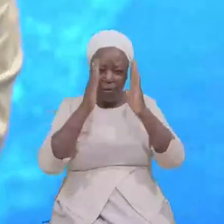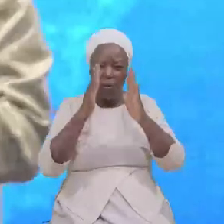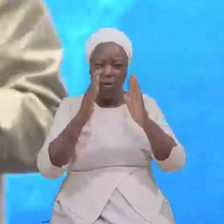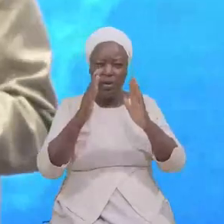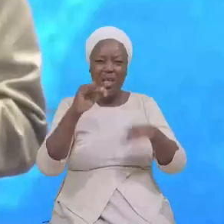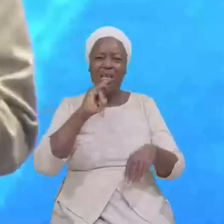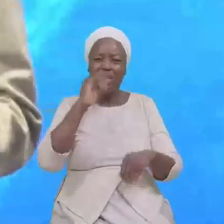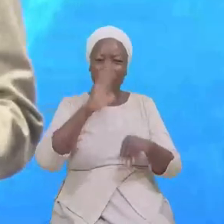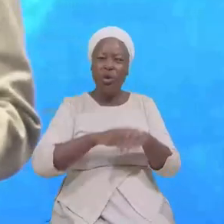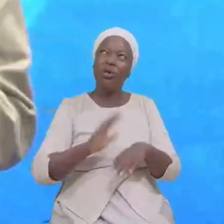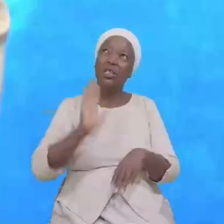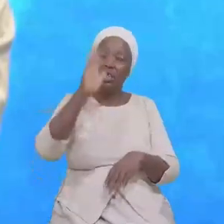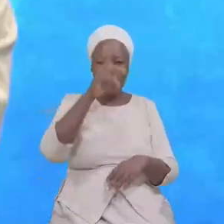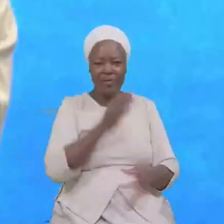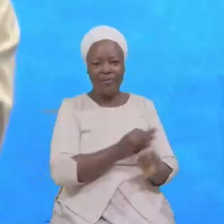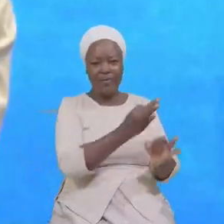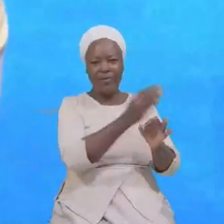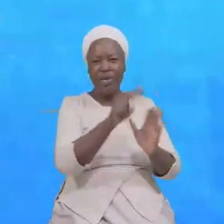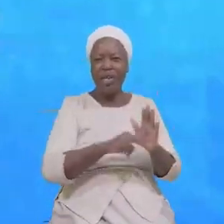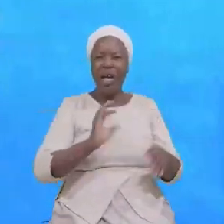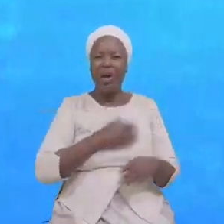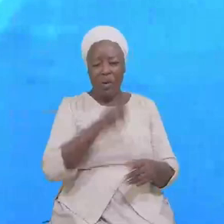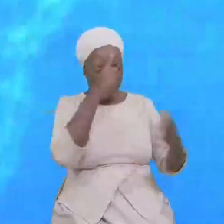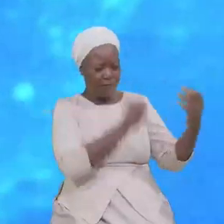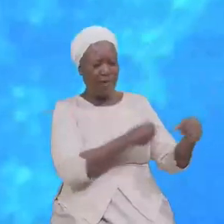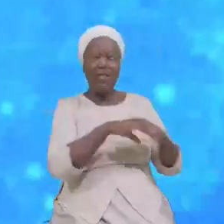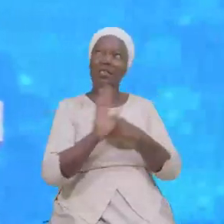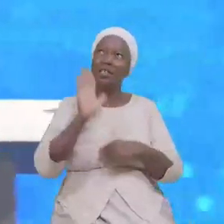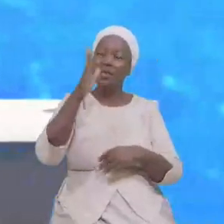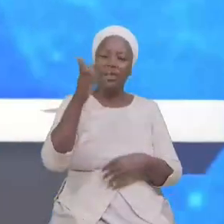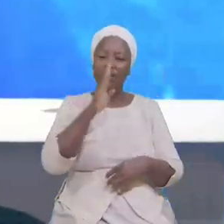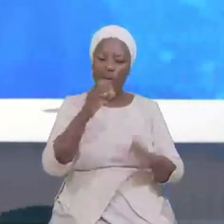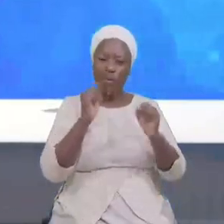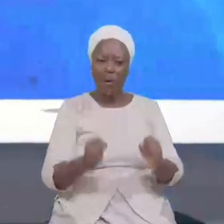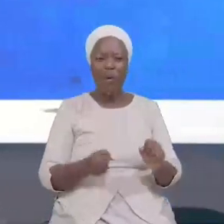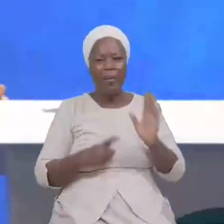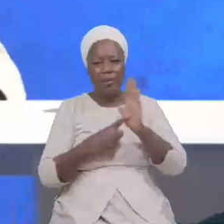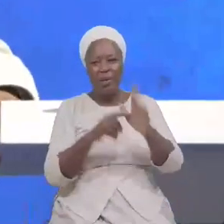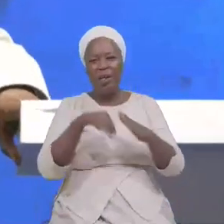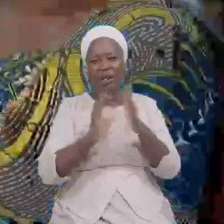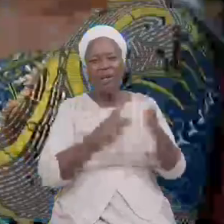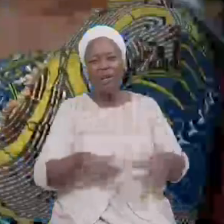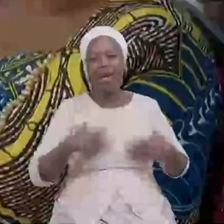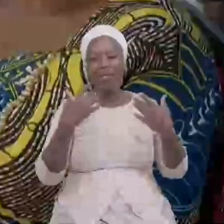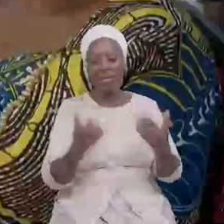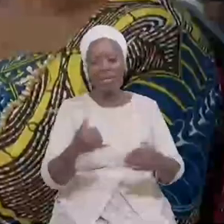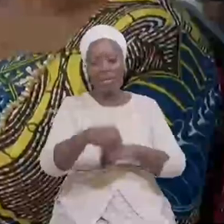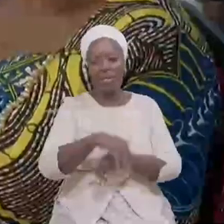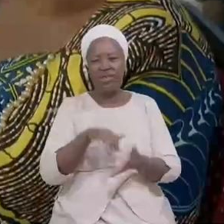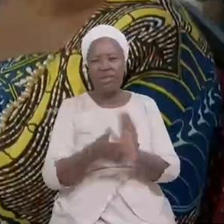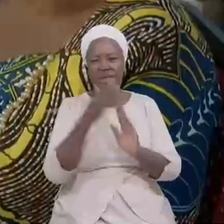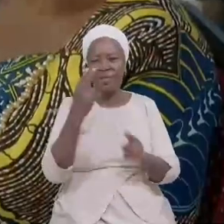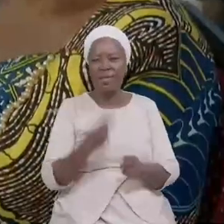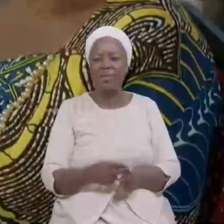et la concentration est sur notre concentration. Et pour lui, c'est la foi. Il y